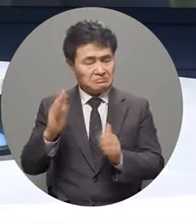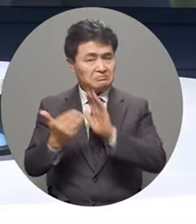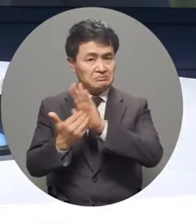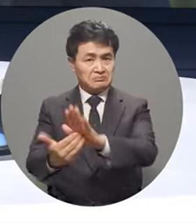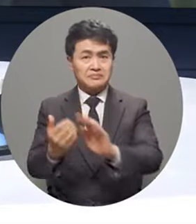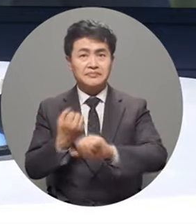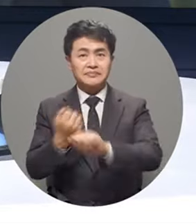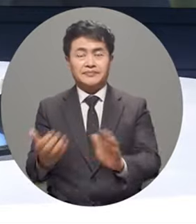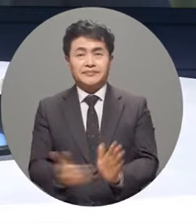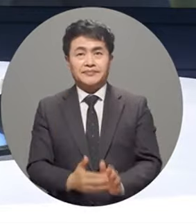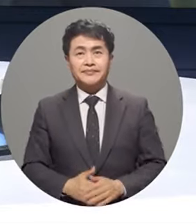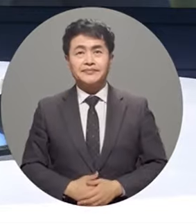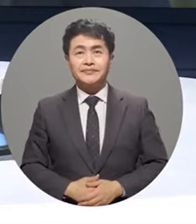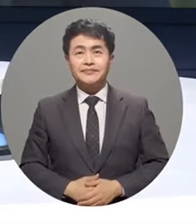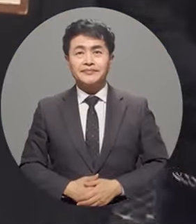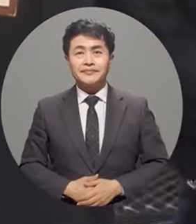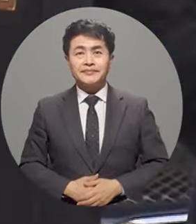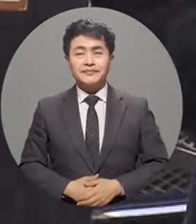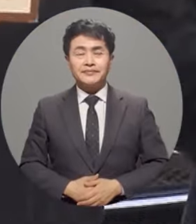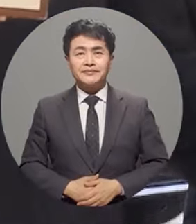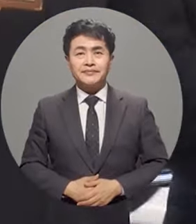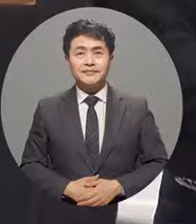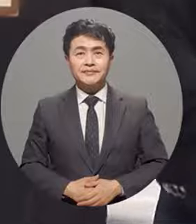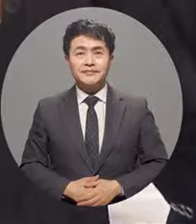김상훈 기자의 보도입니다.